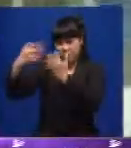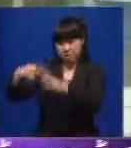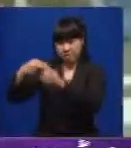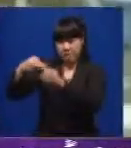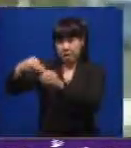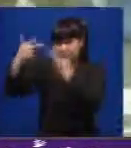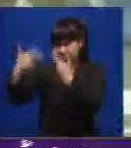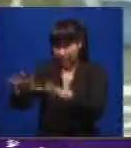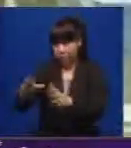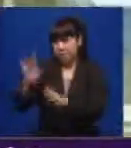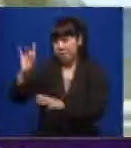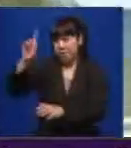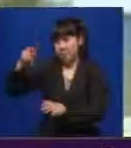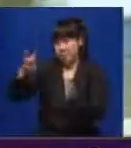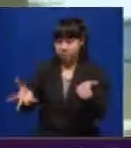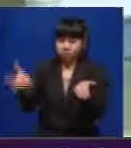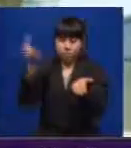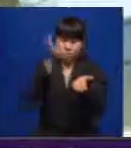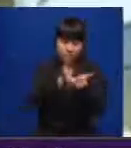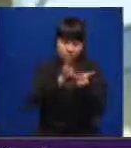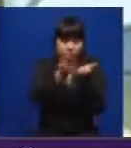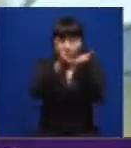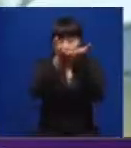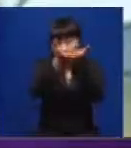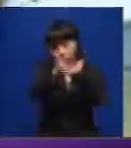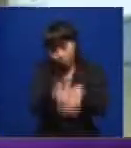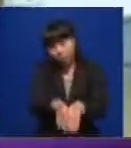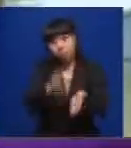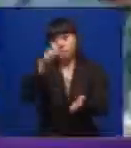ลิตรแล้วก็มาร่มหลวงที่บริเวณปากอ่าวที่เกิดคืนนี้